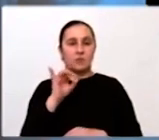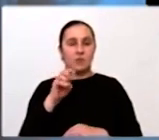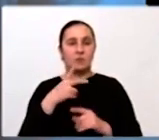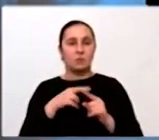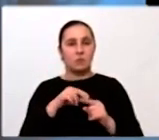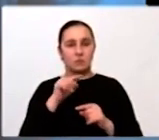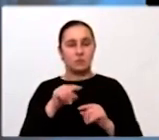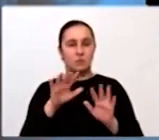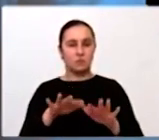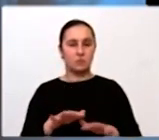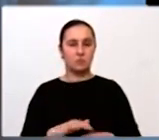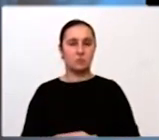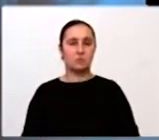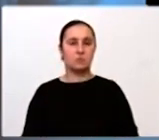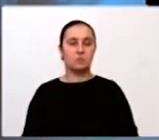bu yerdan